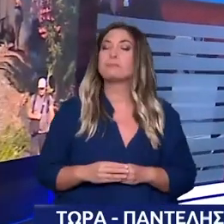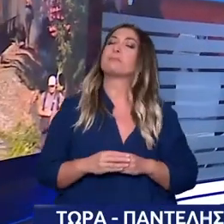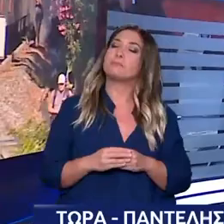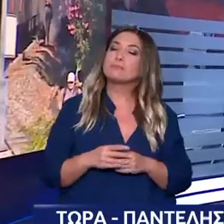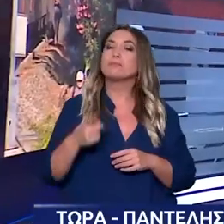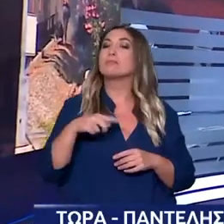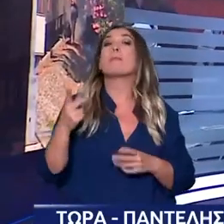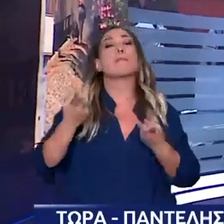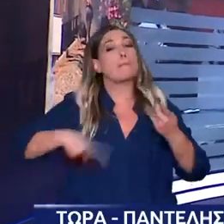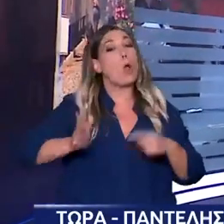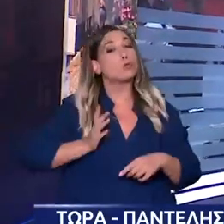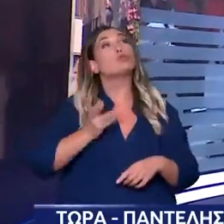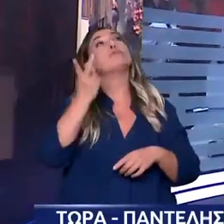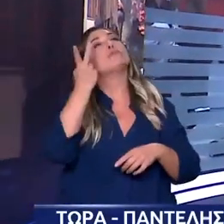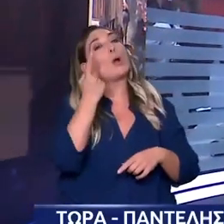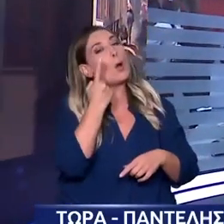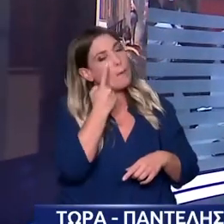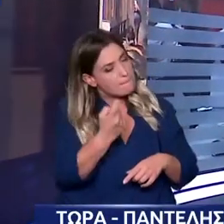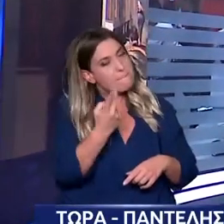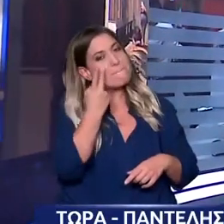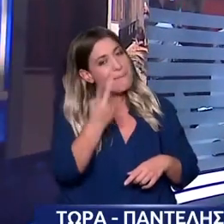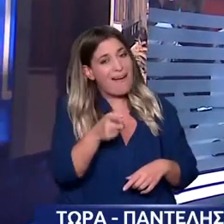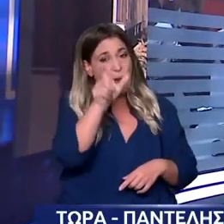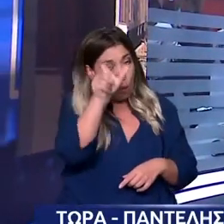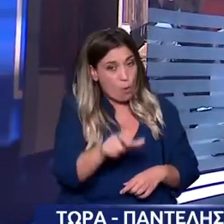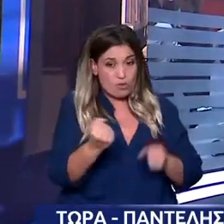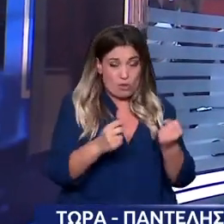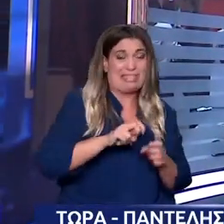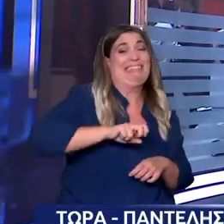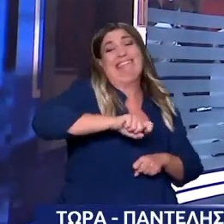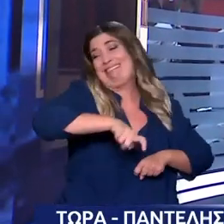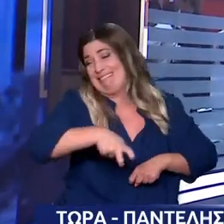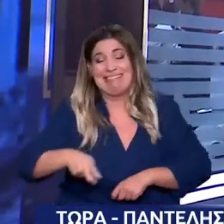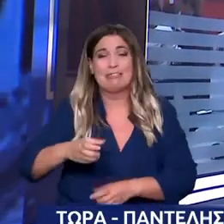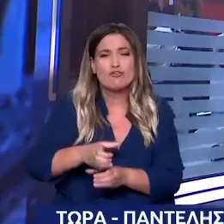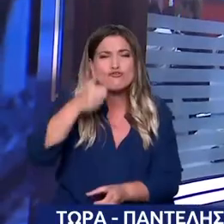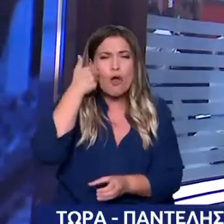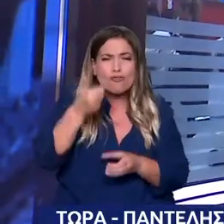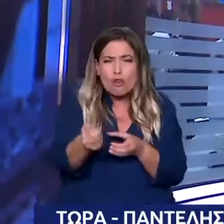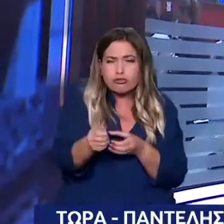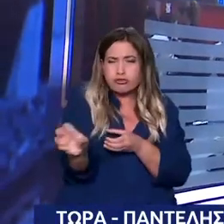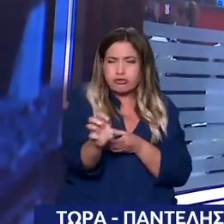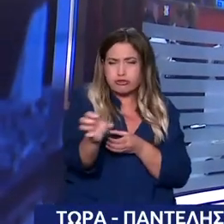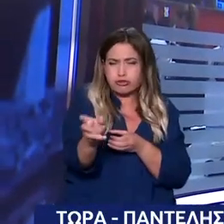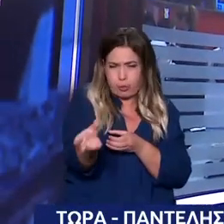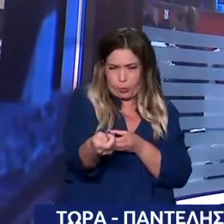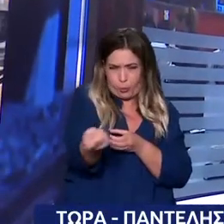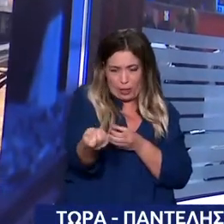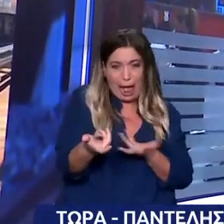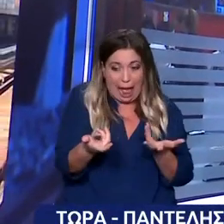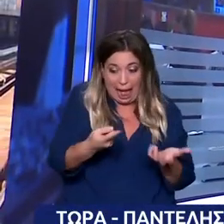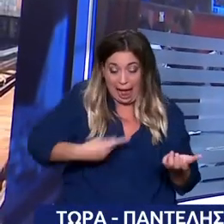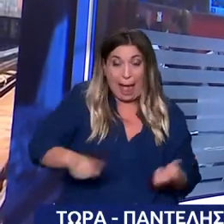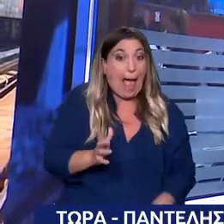να βγαίνει με ένα πυροσβεστήρα και να προσπαθεί να περιορίσει τις φλόγες. Τη στιγμή που έβγαιναν μόνοι τους από τα βαγόνια